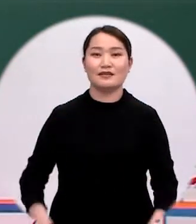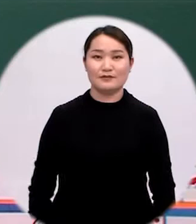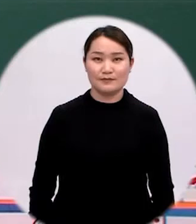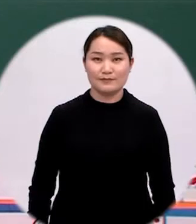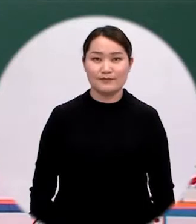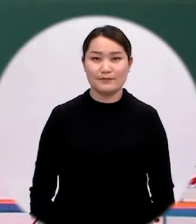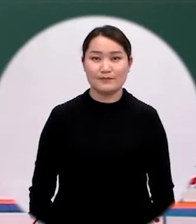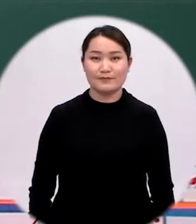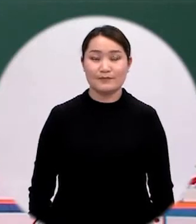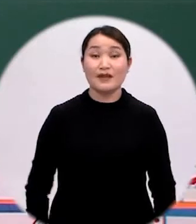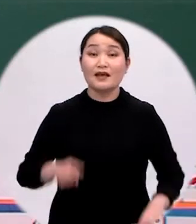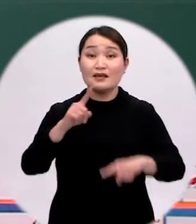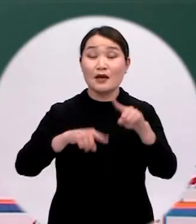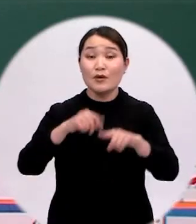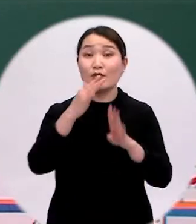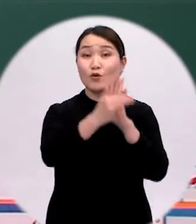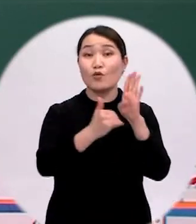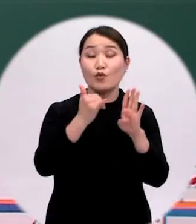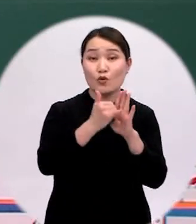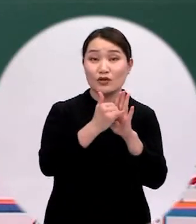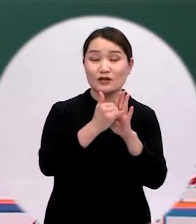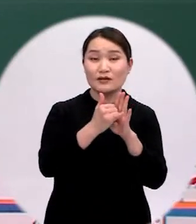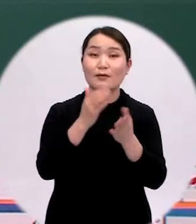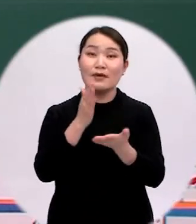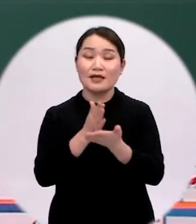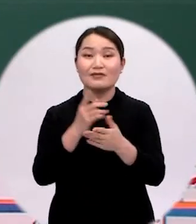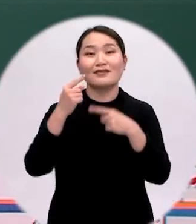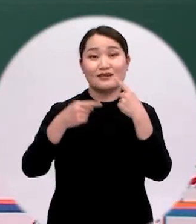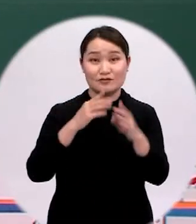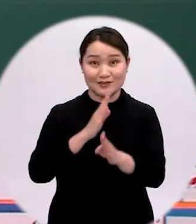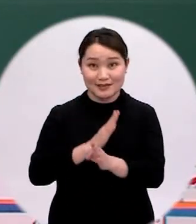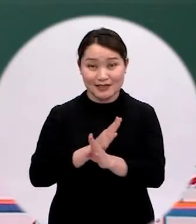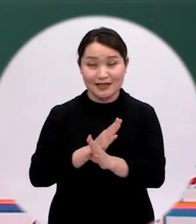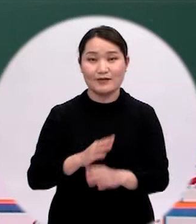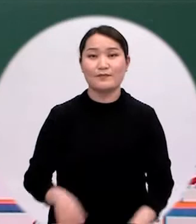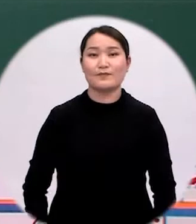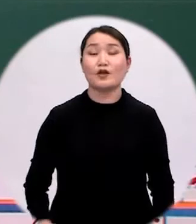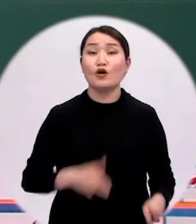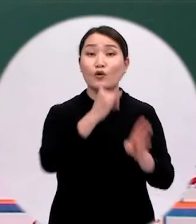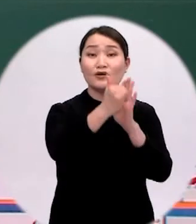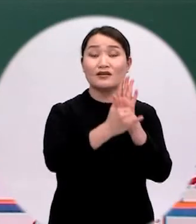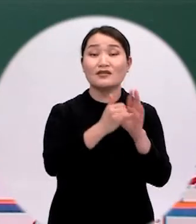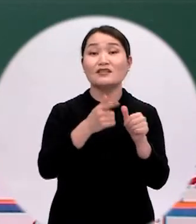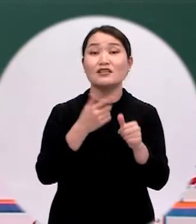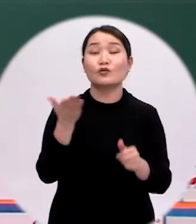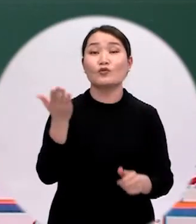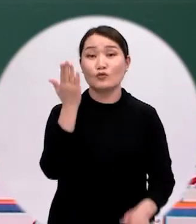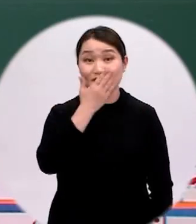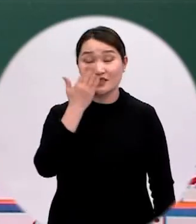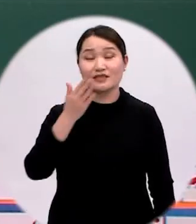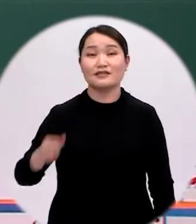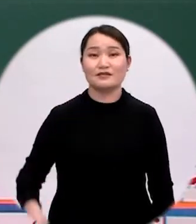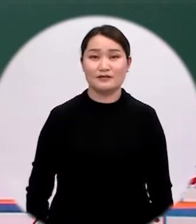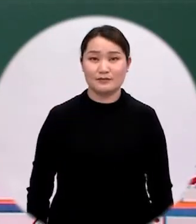эдгээр баярууд нь ямар ямар үйлрэлт болдог тухай ярилцлаа. Үйлрэлүүдийнхаа нэрийг унши бүгдээрээ.